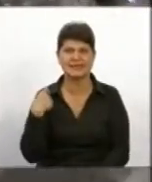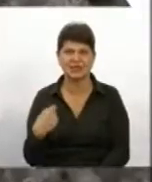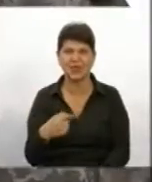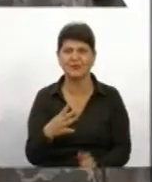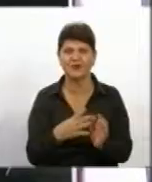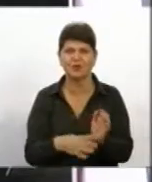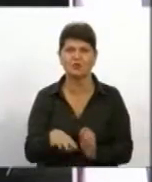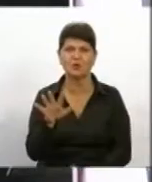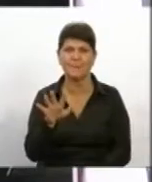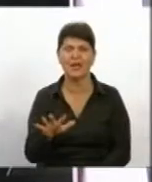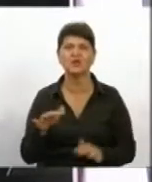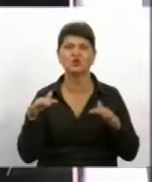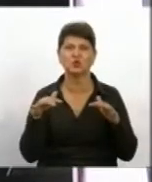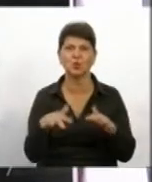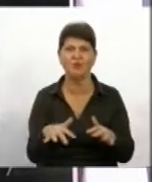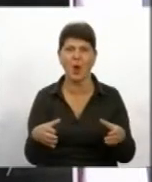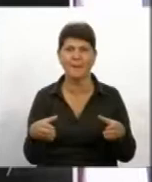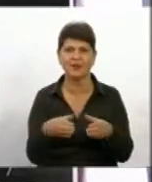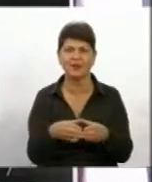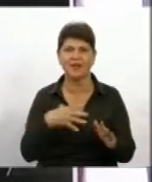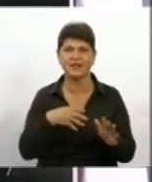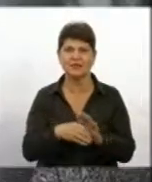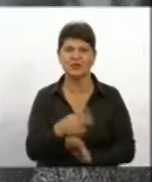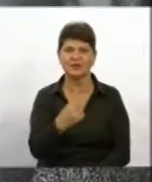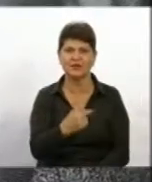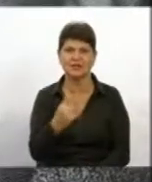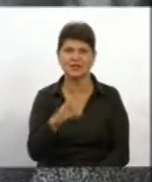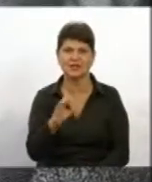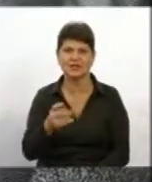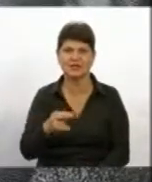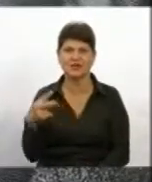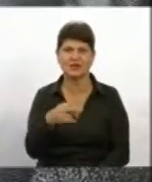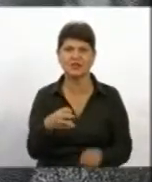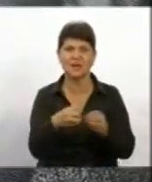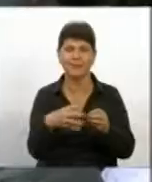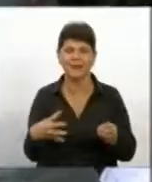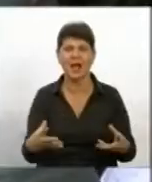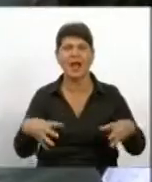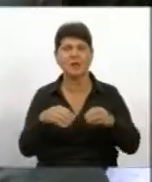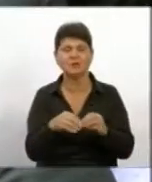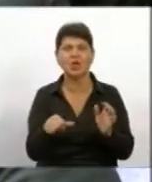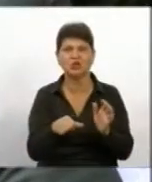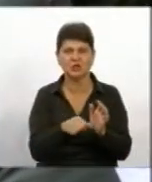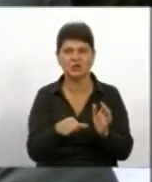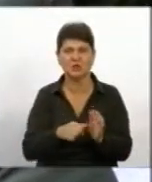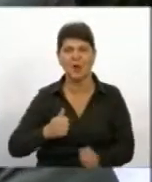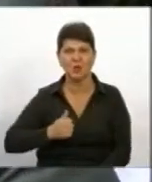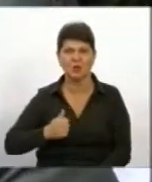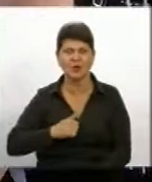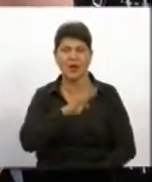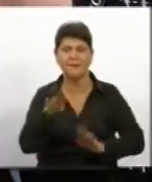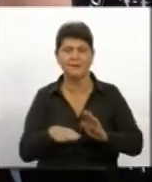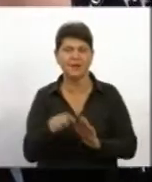95-го штурмового батальйону. Загинув 21 січня 2015 року разом із 6 побратимами під час